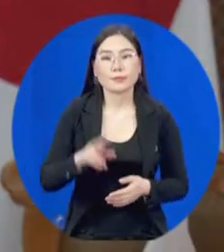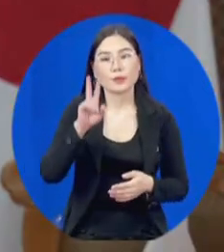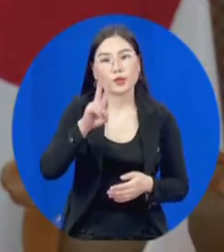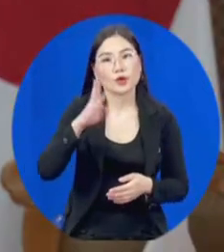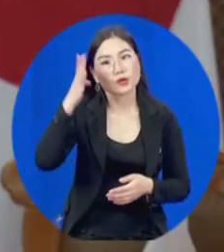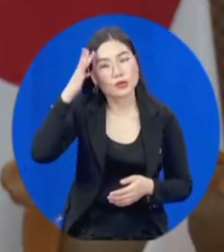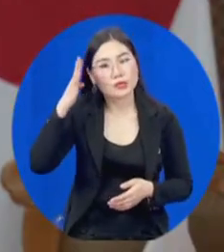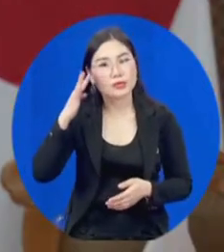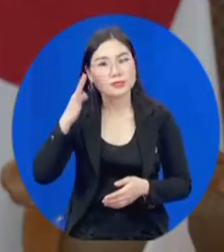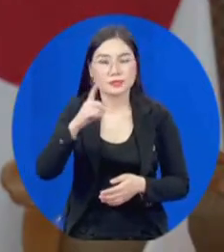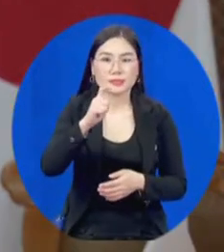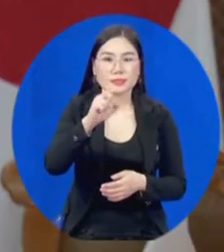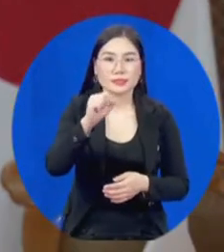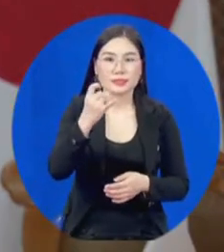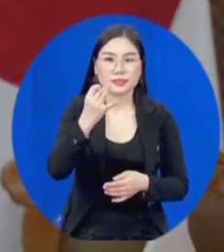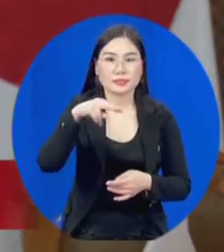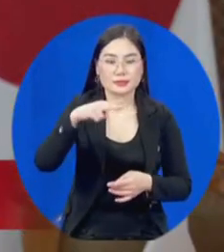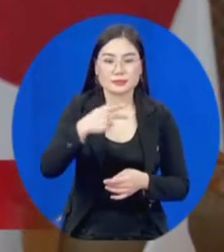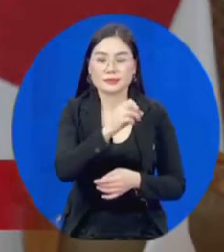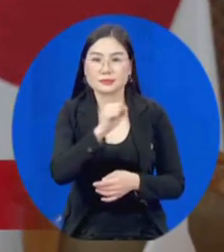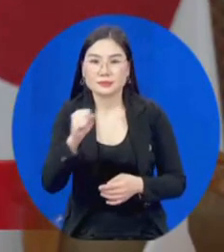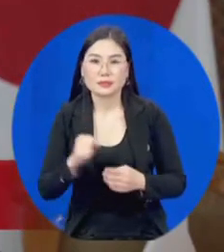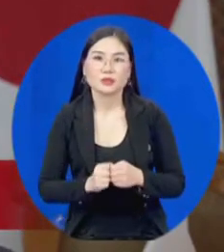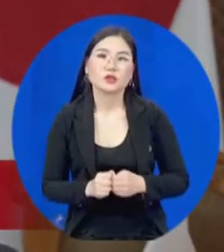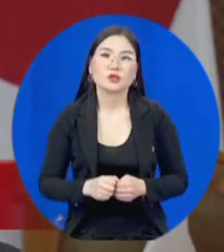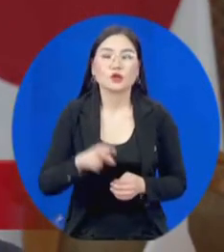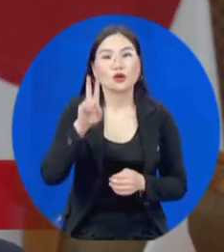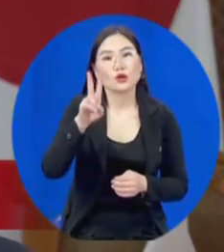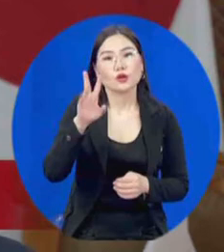Хоёр гадаад хэргийн гадаад харилцааны сайд нар маань